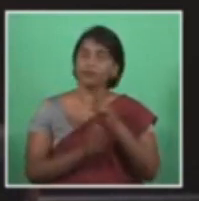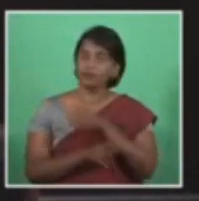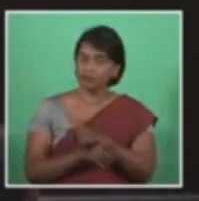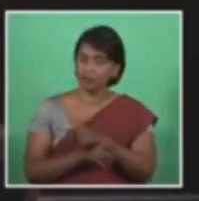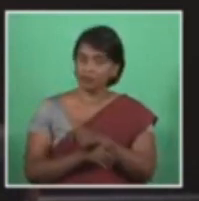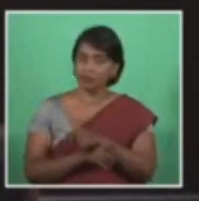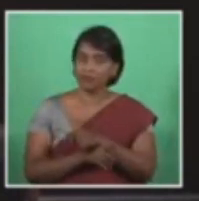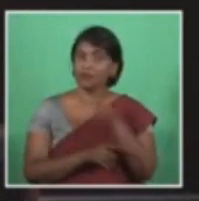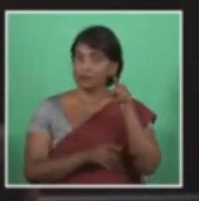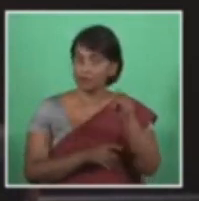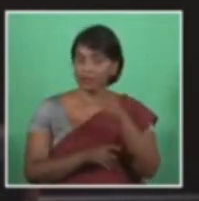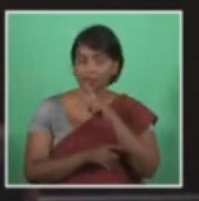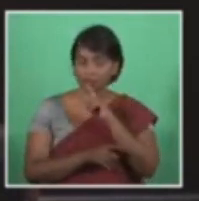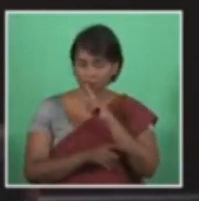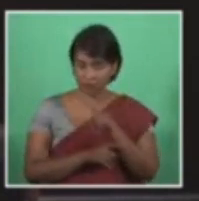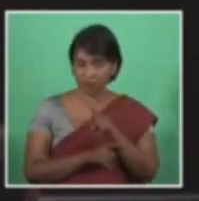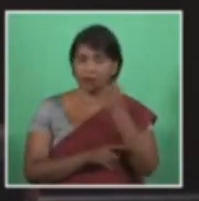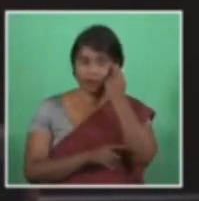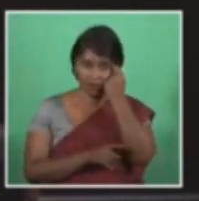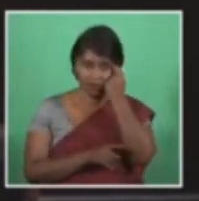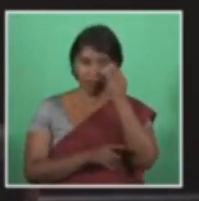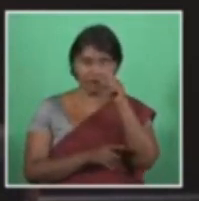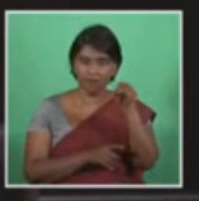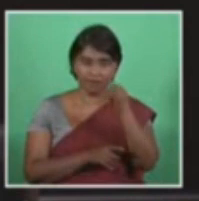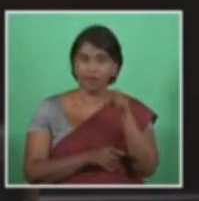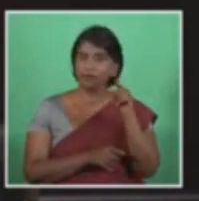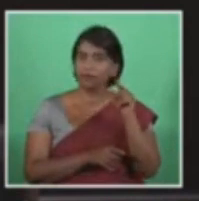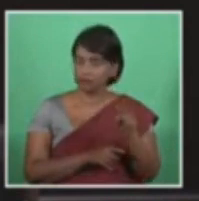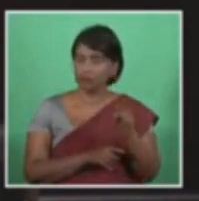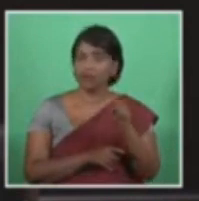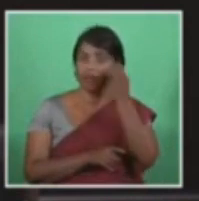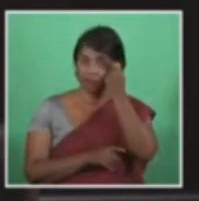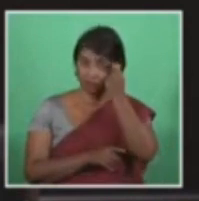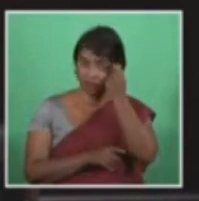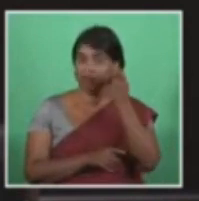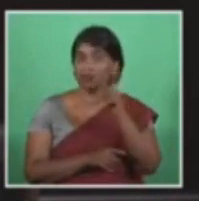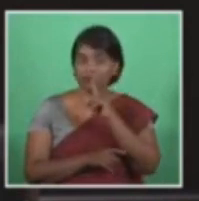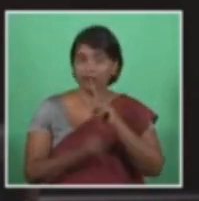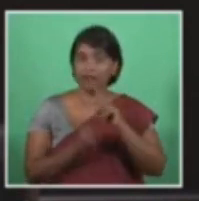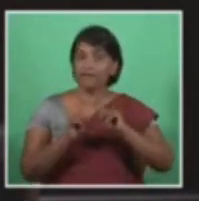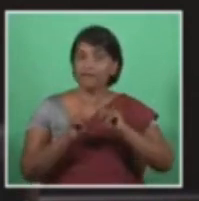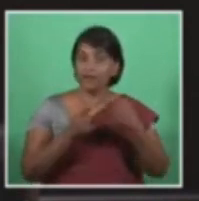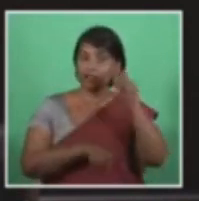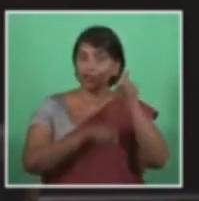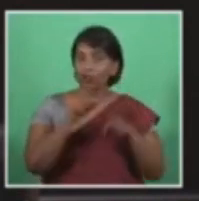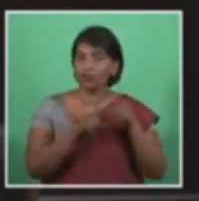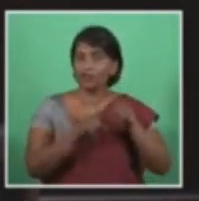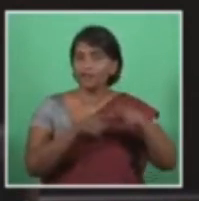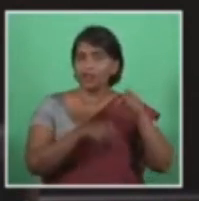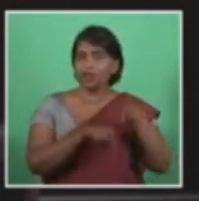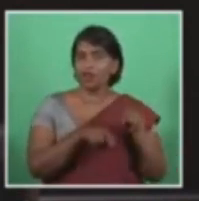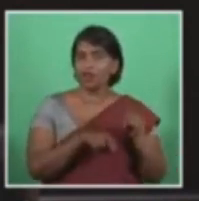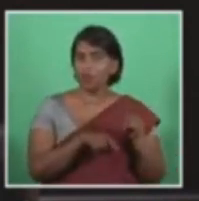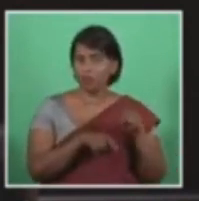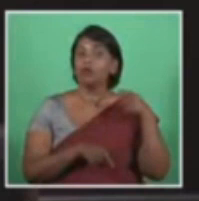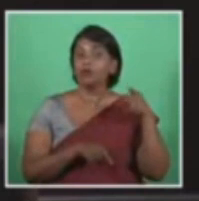නිසා ඔබතුමී මතු කරපු මතයක වැරදි ඒකේ මේ ඔබතුමීගේ අදහස උනේ වෙනත් තැනත්තන් කිව්වම කවුද මේ වෙනත් තැනත්තන් කියලා.